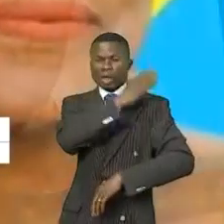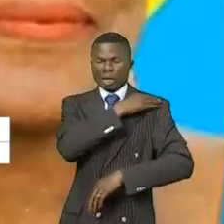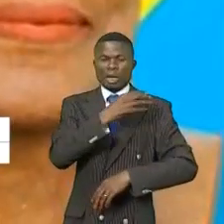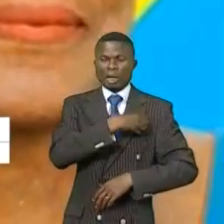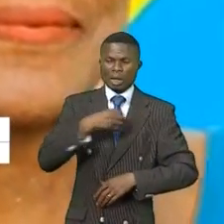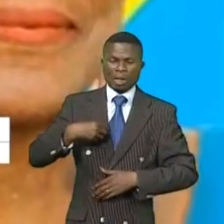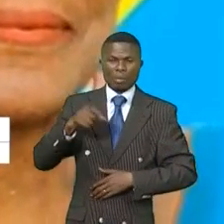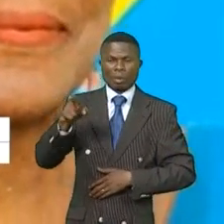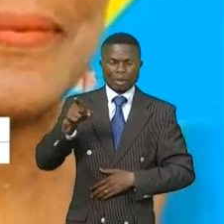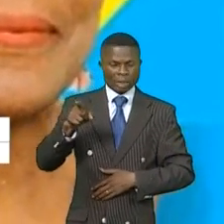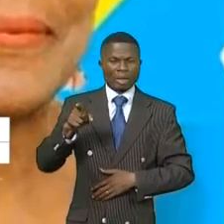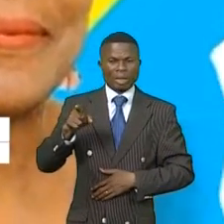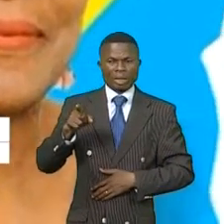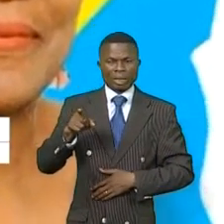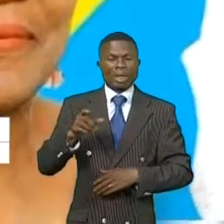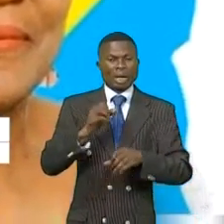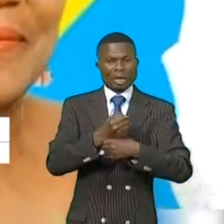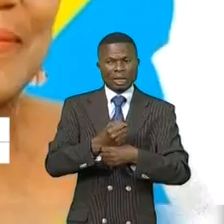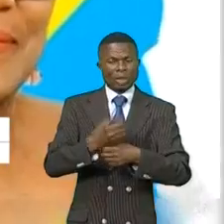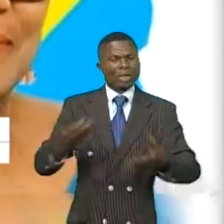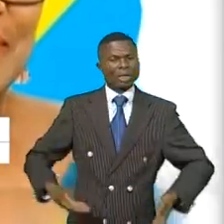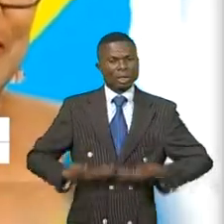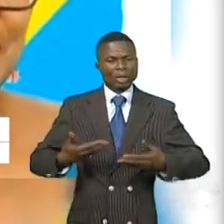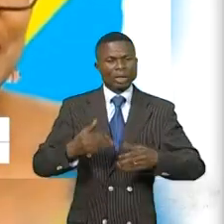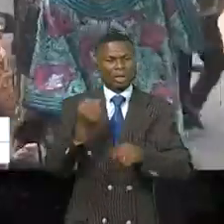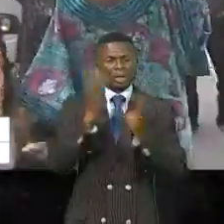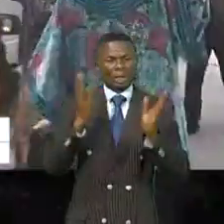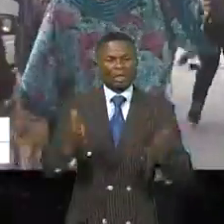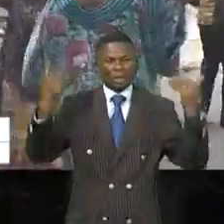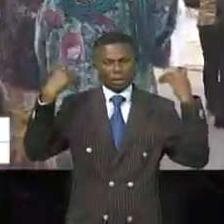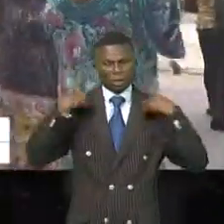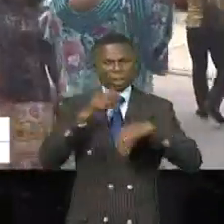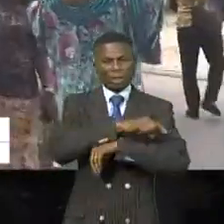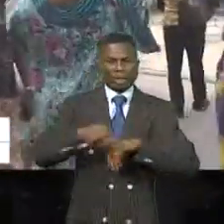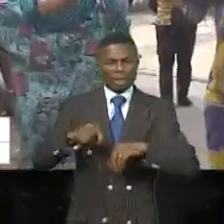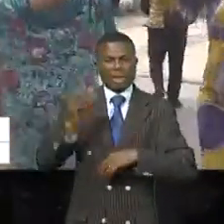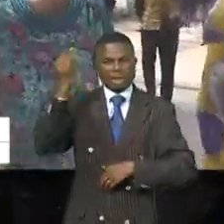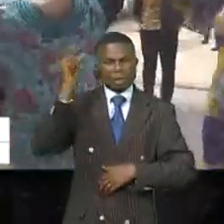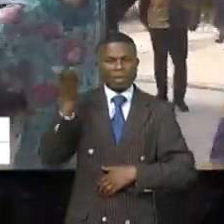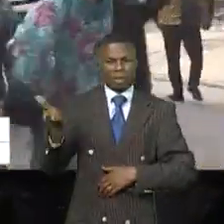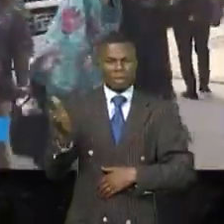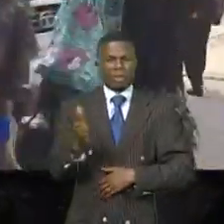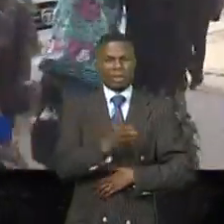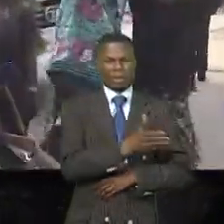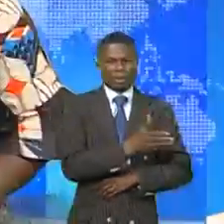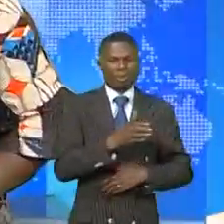Antoinette Samba Kalambay a suscité la réjouissance des agents du cadre de l'administration de Mines.